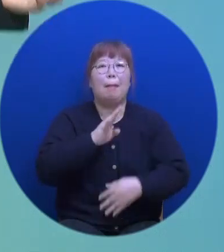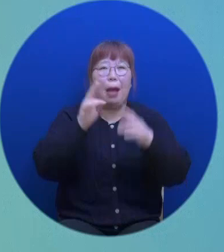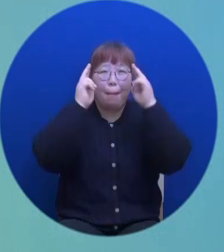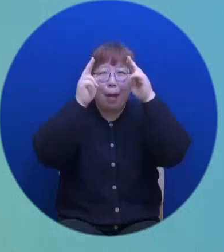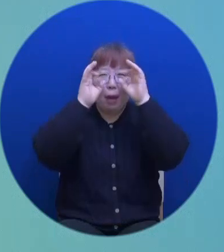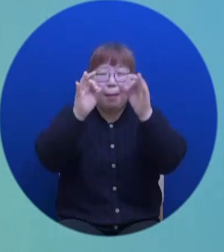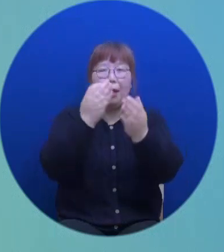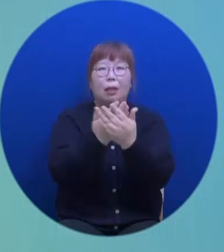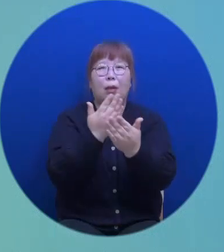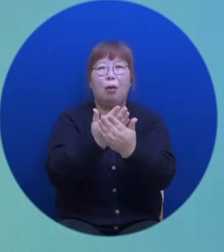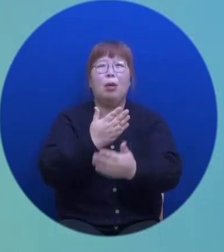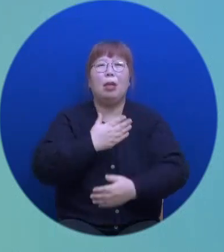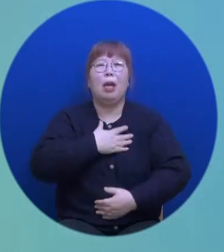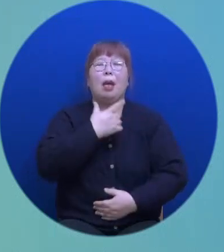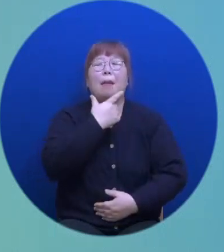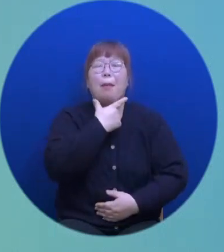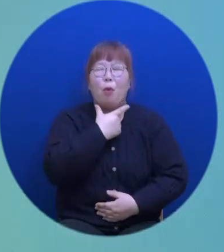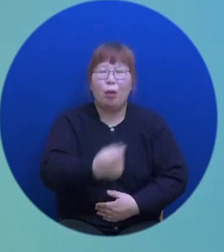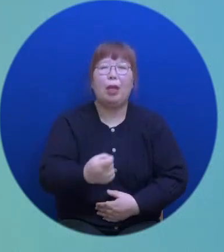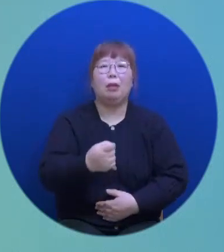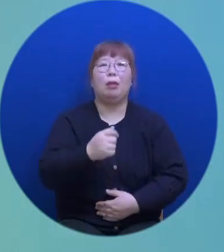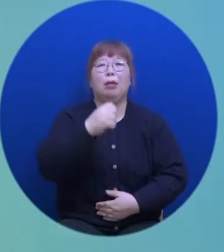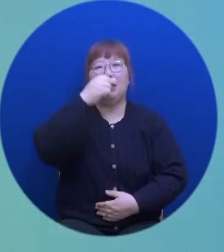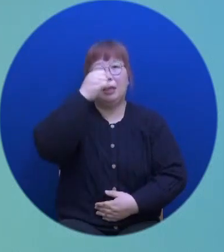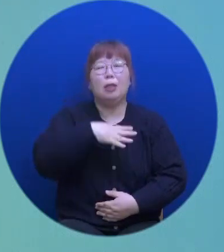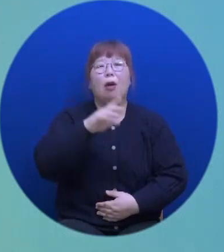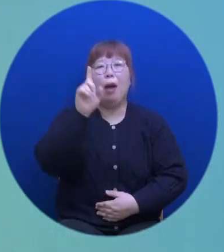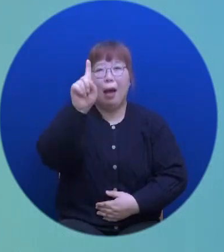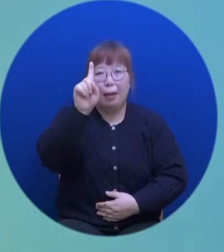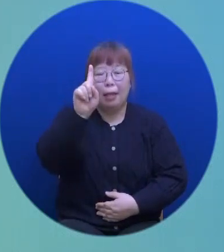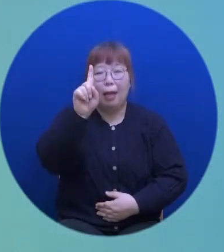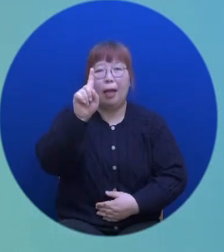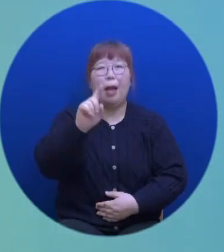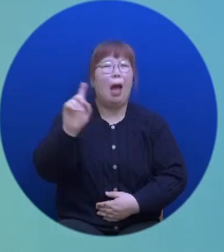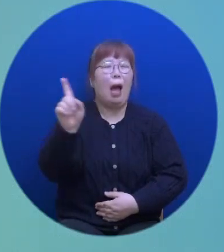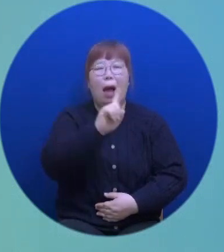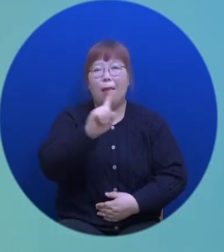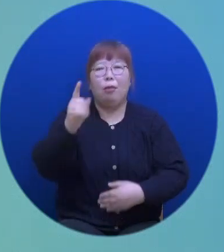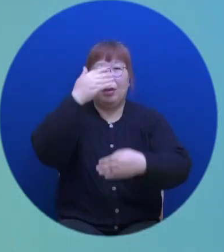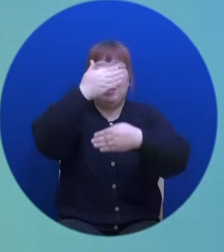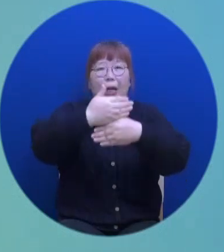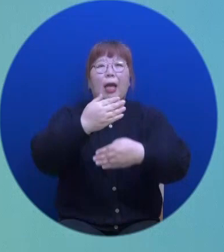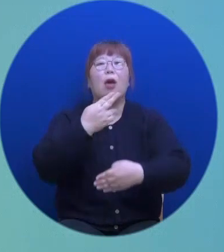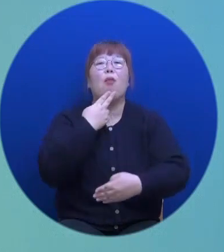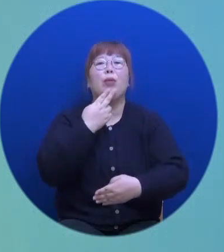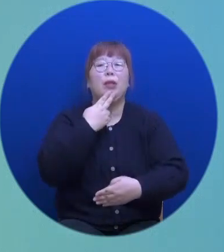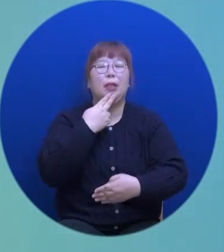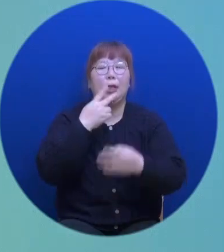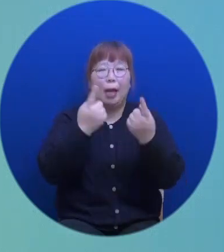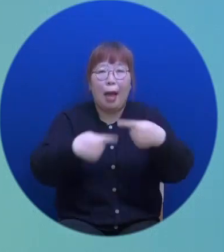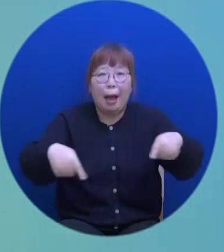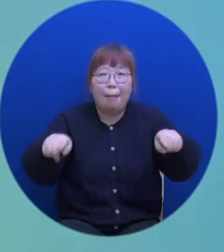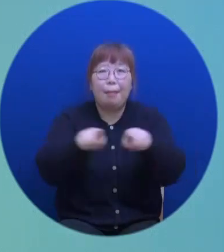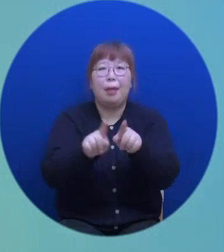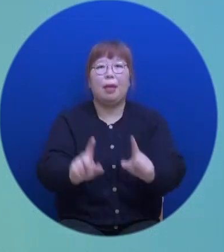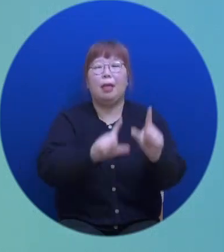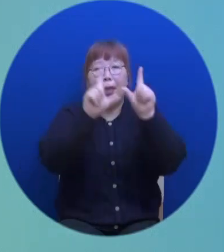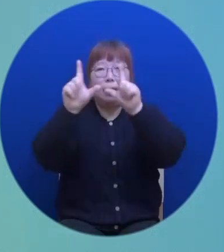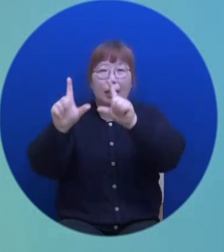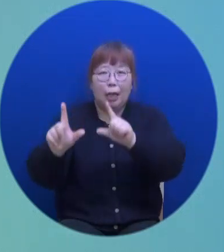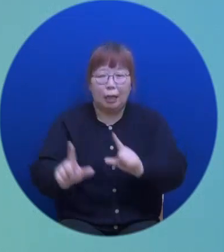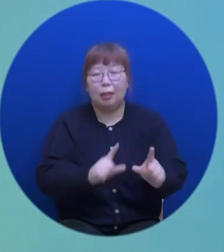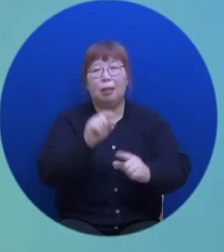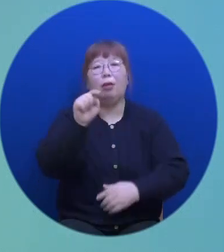바라봐다오. 내가 바라는 것은 그저 너희들과 아무런 장애물 없이 그냥 함께 살아가는